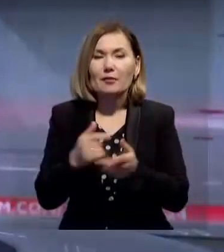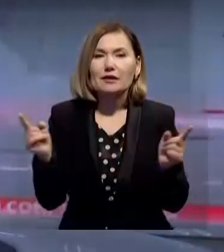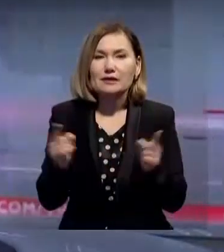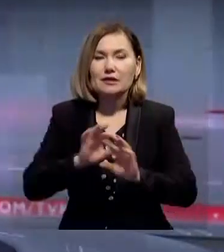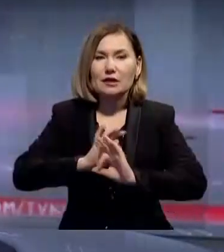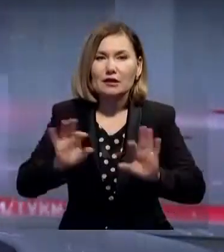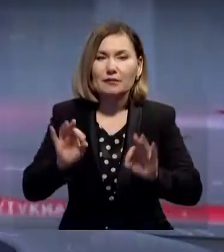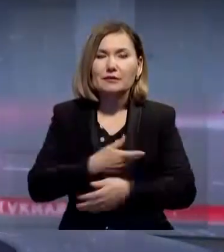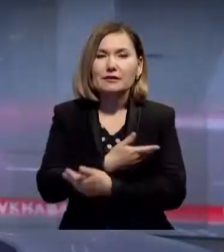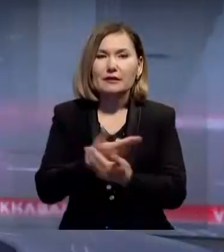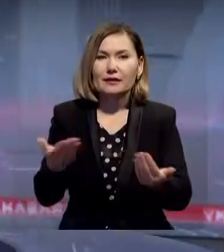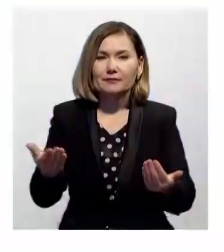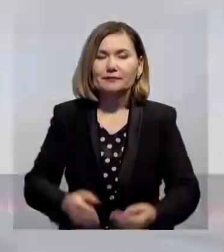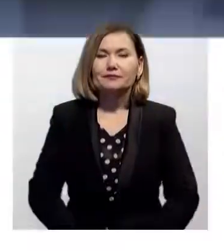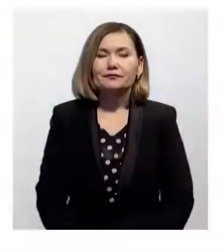öyle andatma.